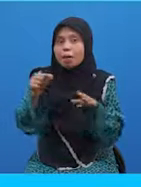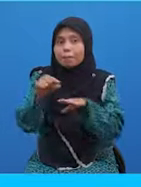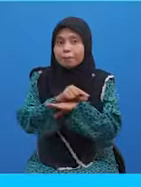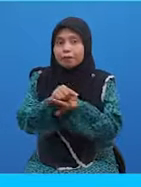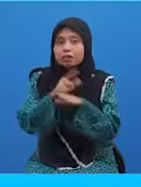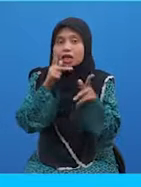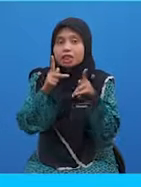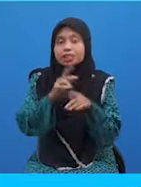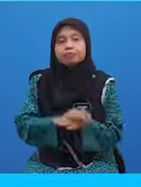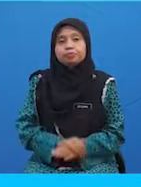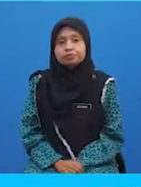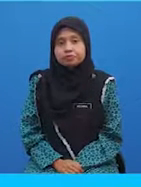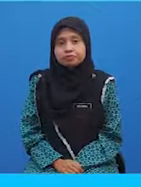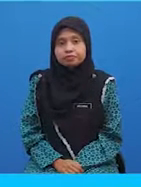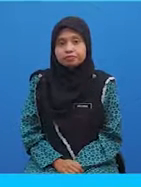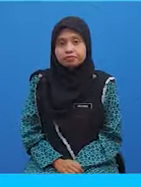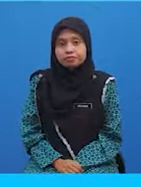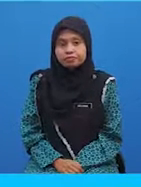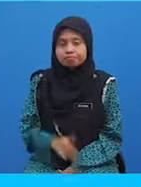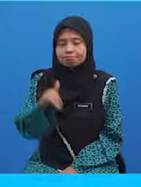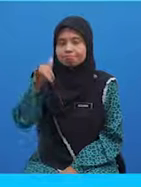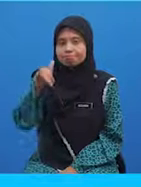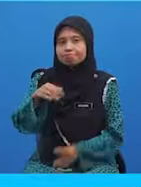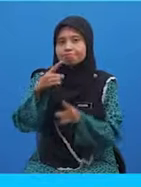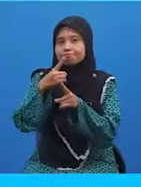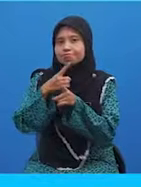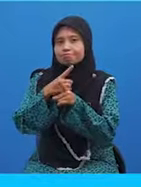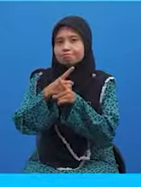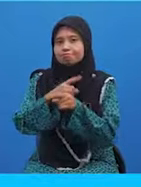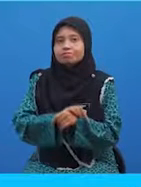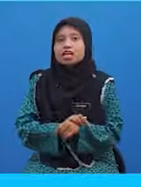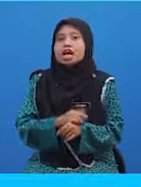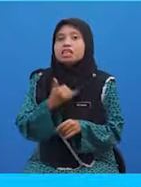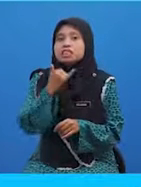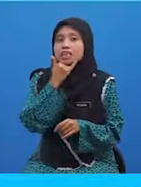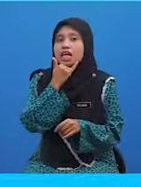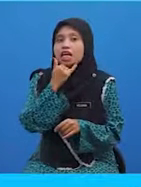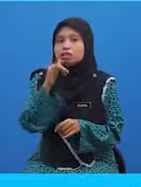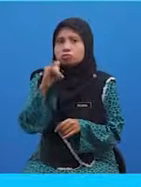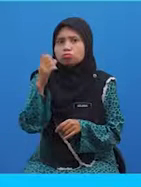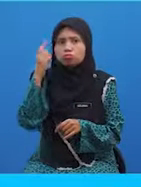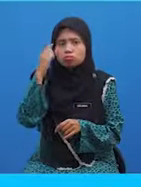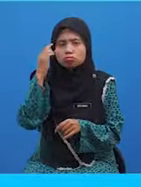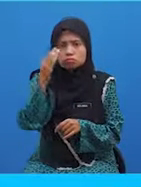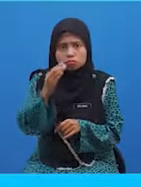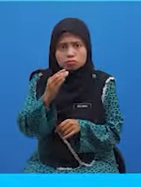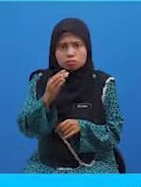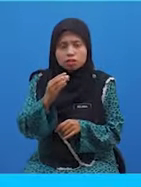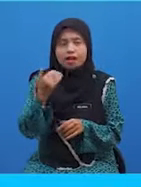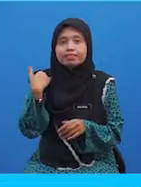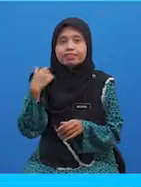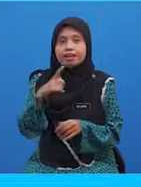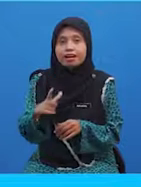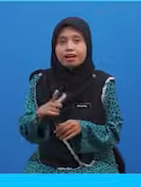kata tersebut. Ya, pelajar-pelajar, kesalahan yang telah dikenal pasti ialah perkataan